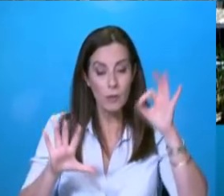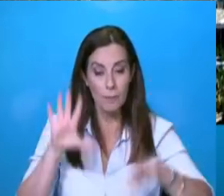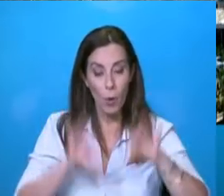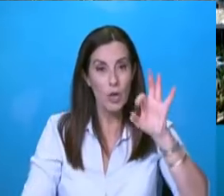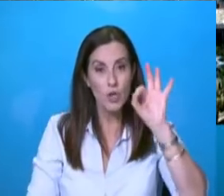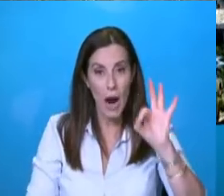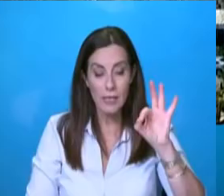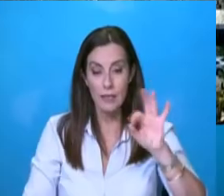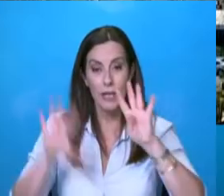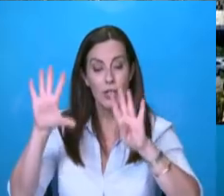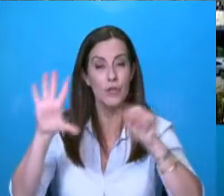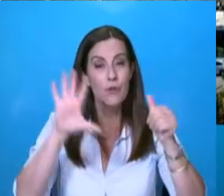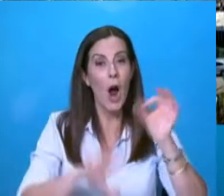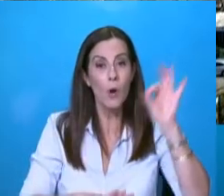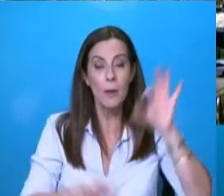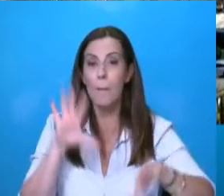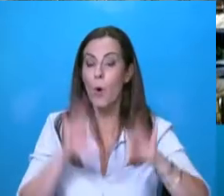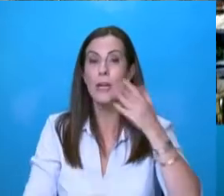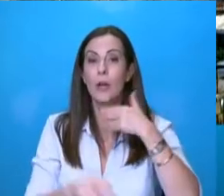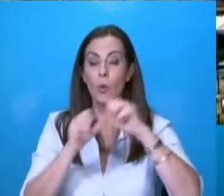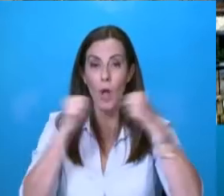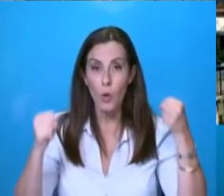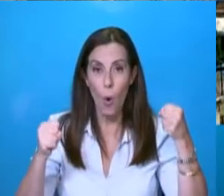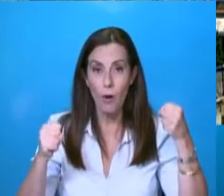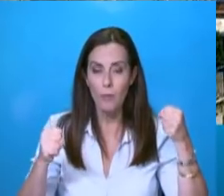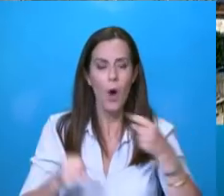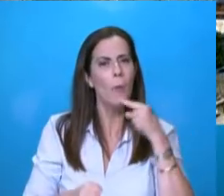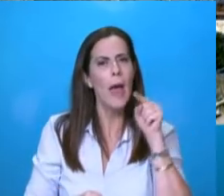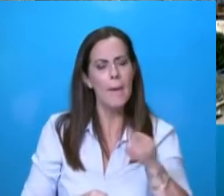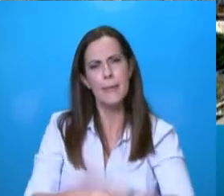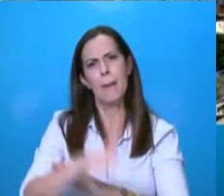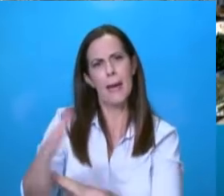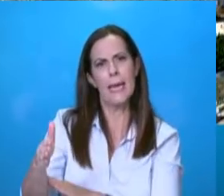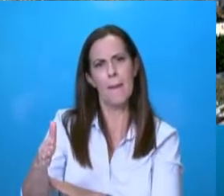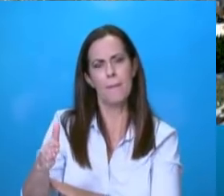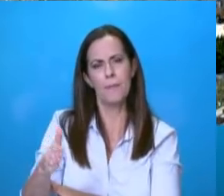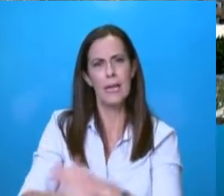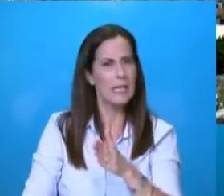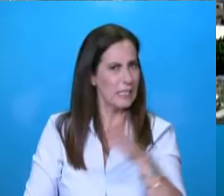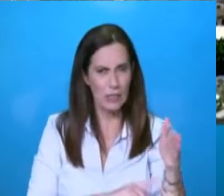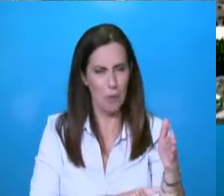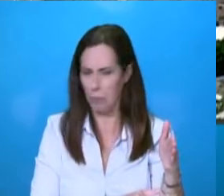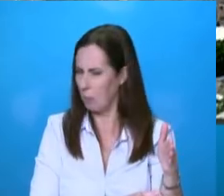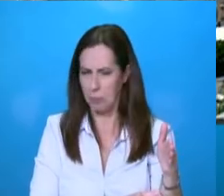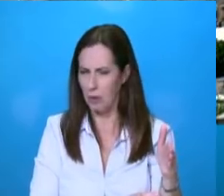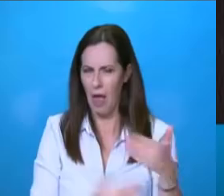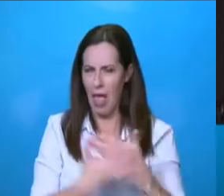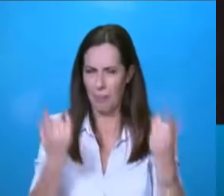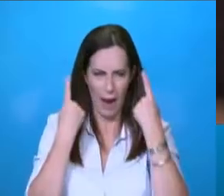ש"ס ו-96% ממצביעי יהדות התורה מגדירים עצמם ימניים. שמאל כלל לא קיים בחברה